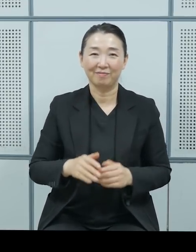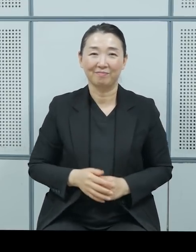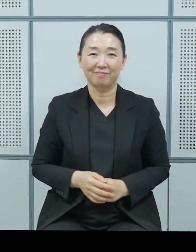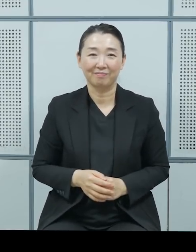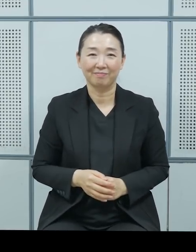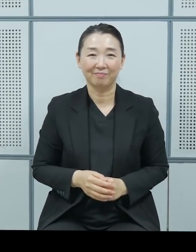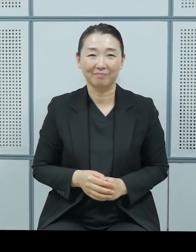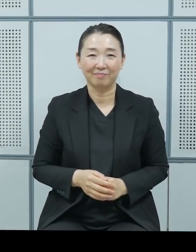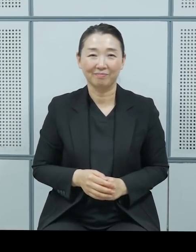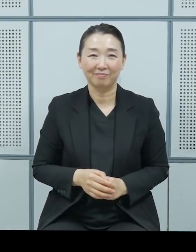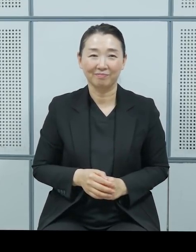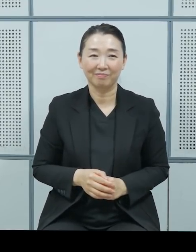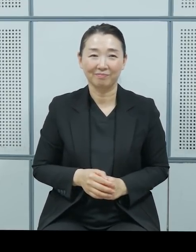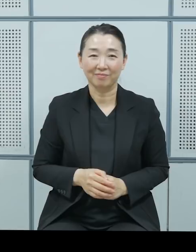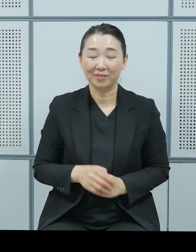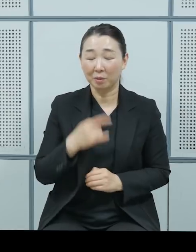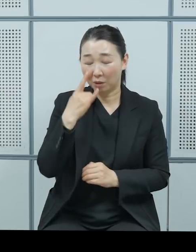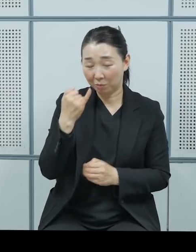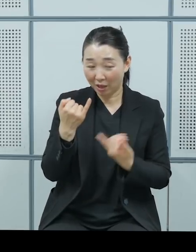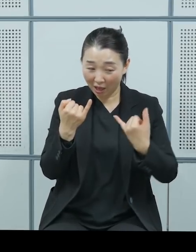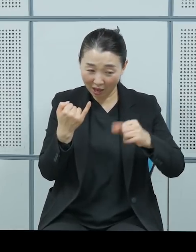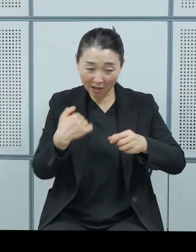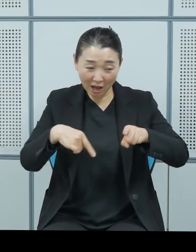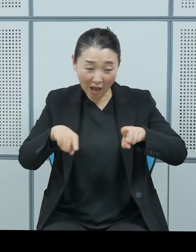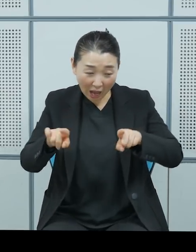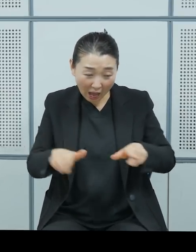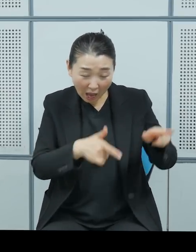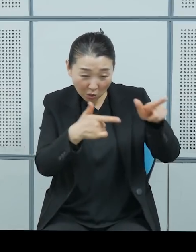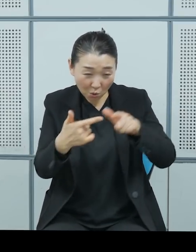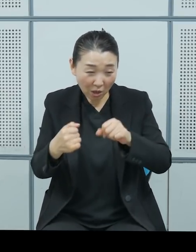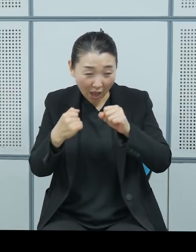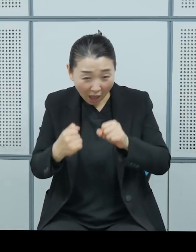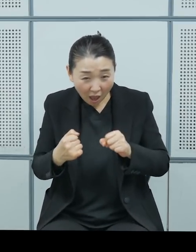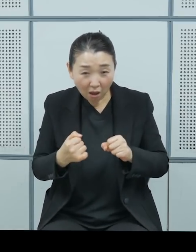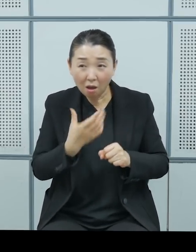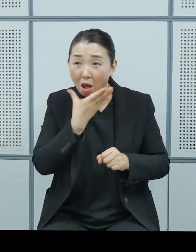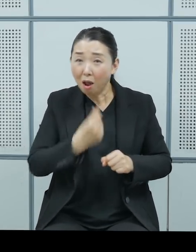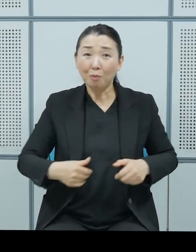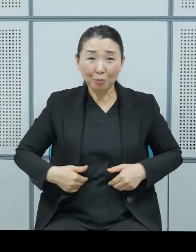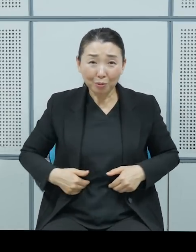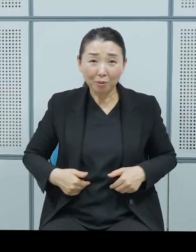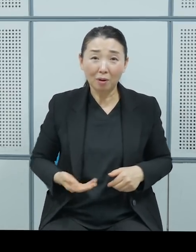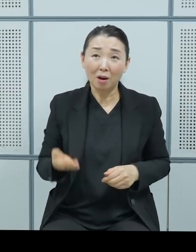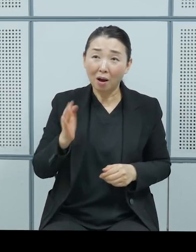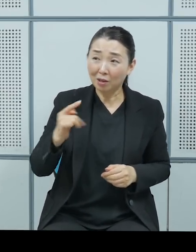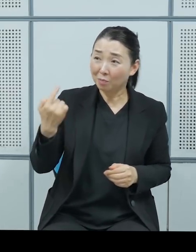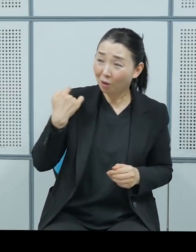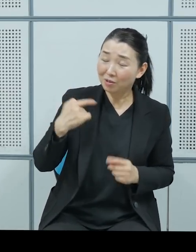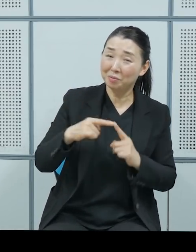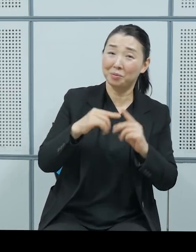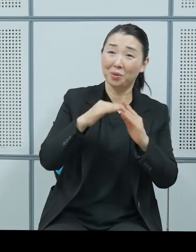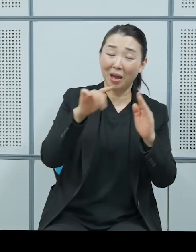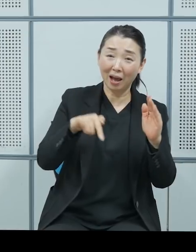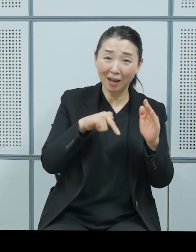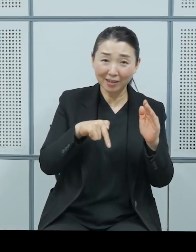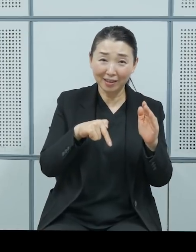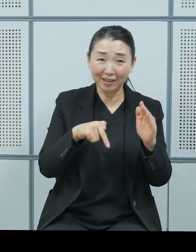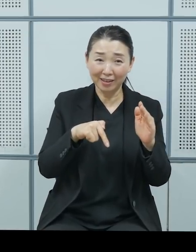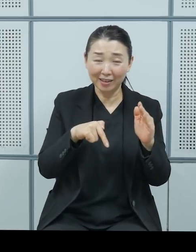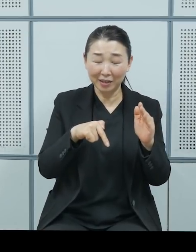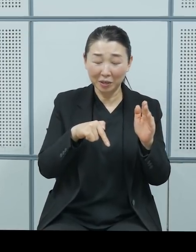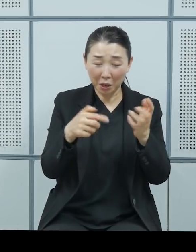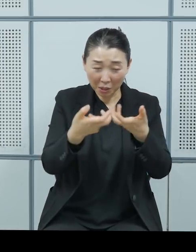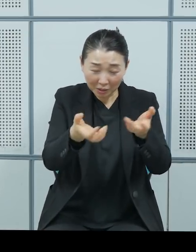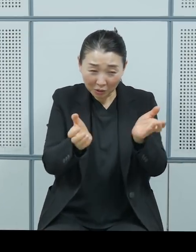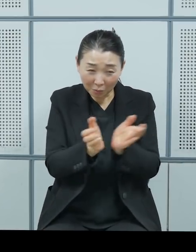같아요. 그래서 엄마들이 아이와 하루 종일 있는 거 너무 행복해야 되는데 어제 우리 교회에